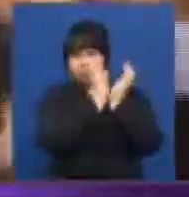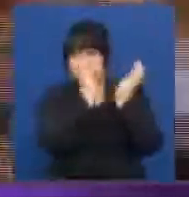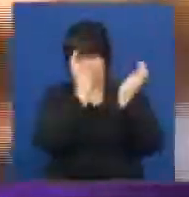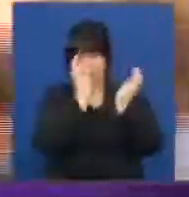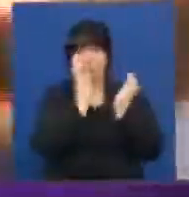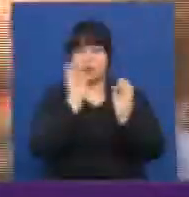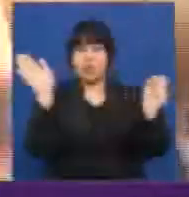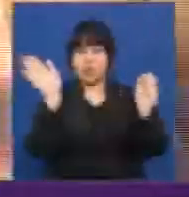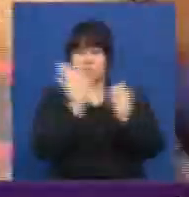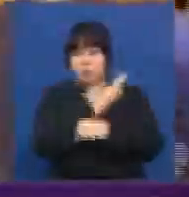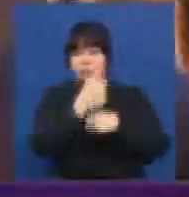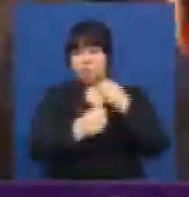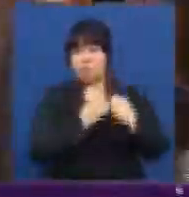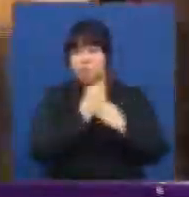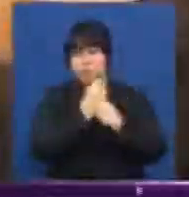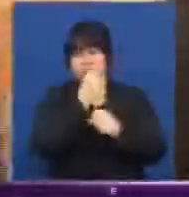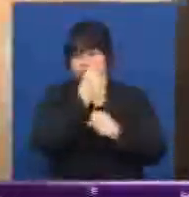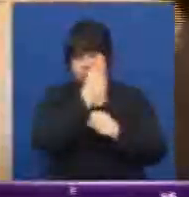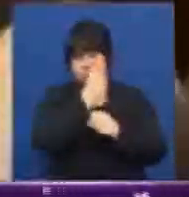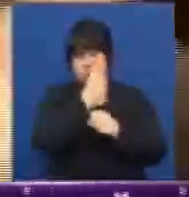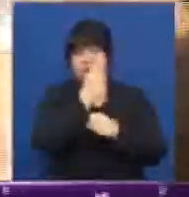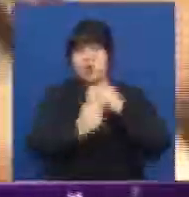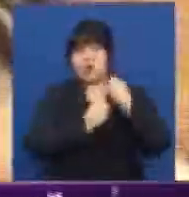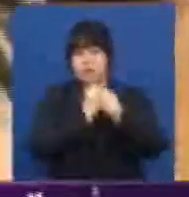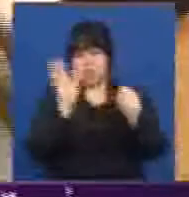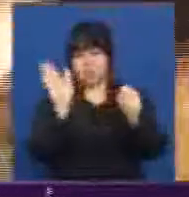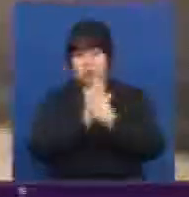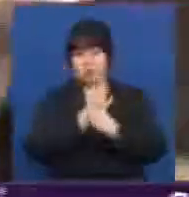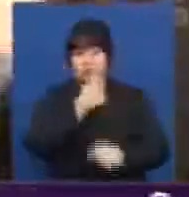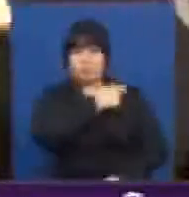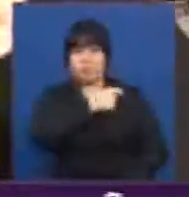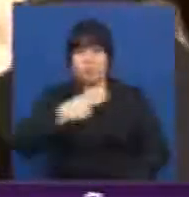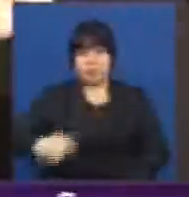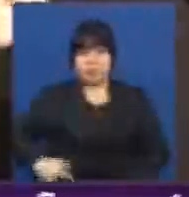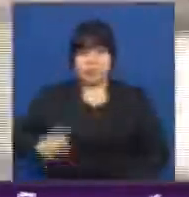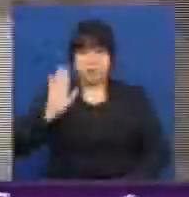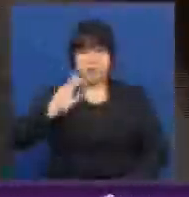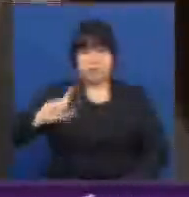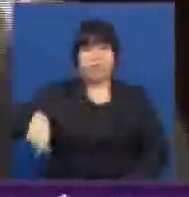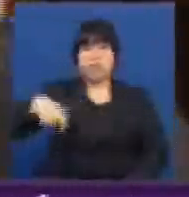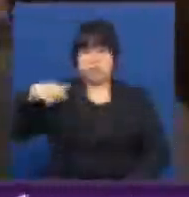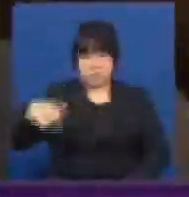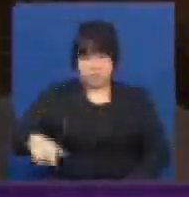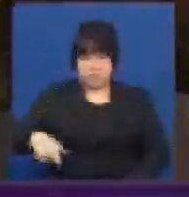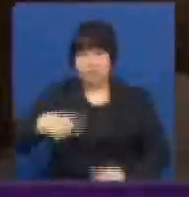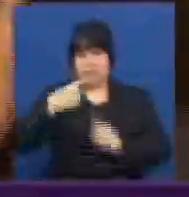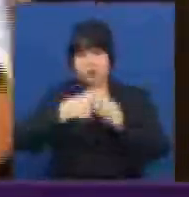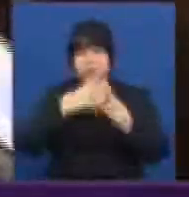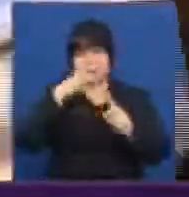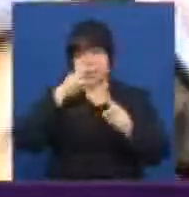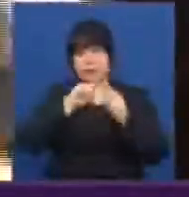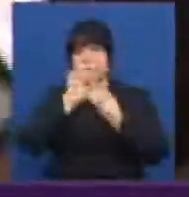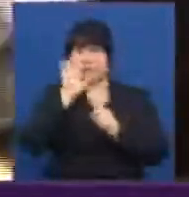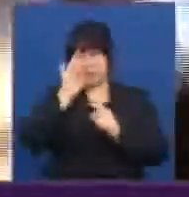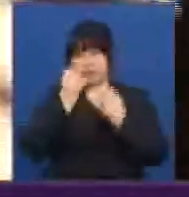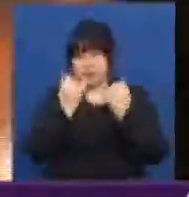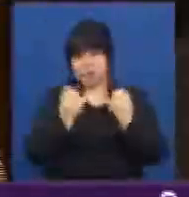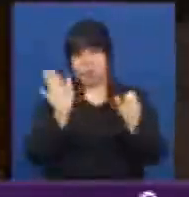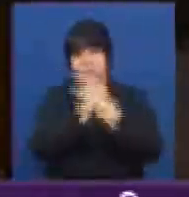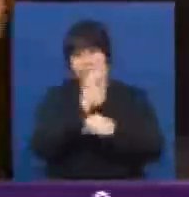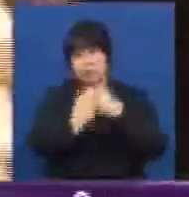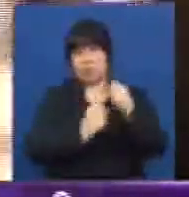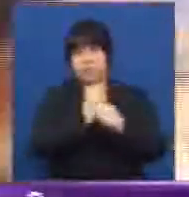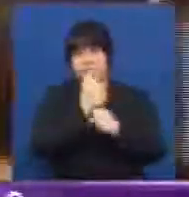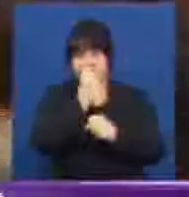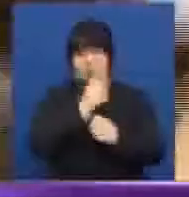ในโอกาสครบ1ปีการสิ้นพระชนของสมเด็จเจ้านรดมสีหนุในวันที่7กรกฎาคมนี้ซึ่งหลังจากนี้นะครับ